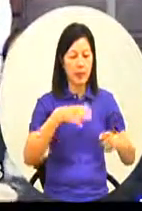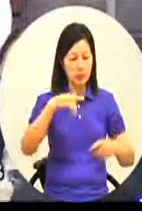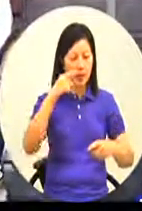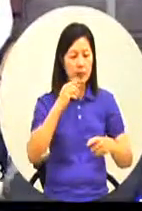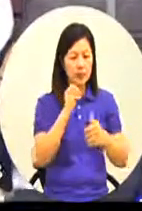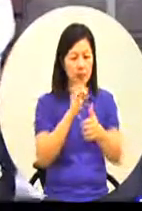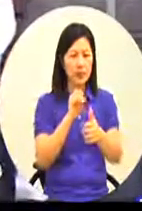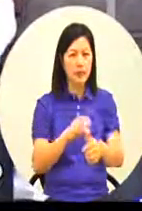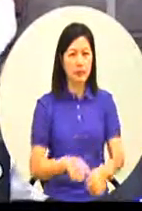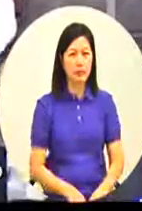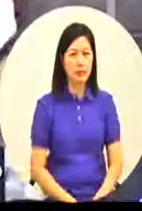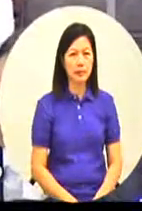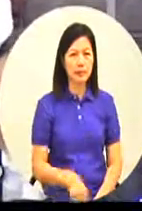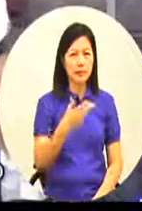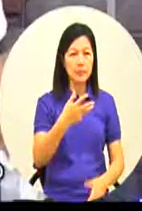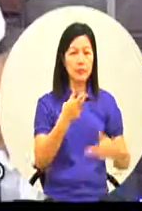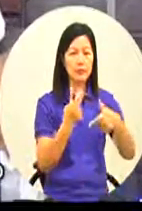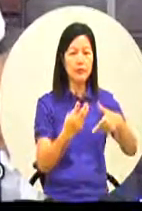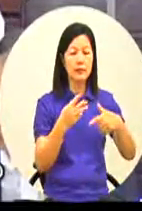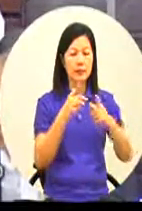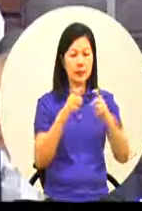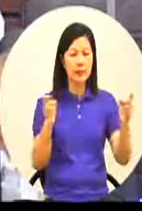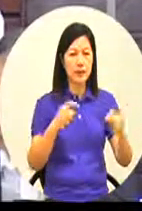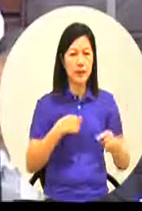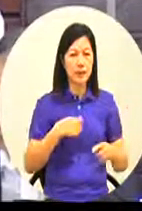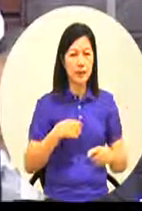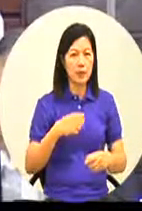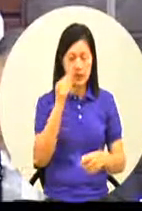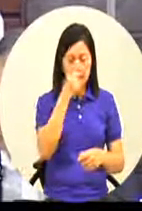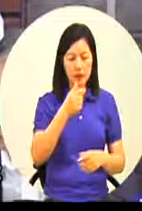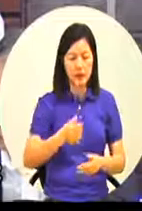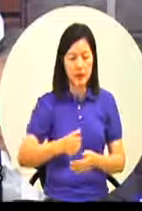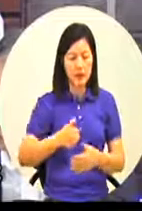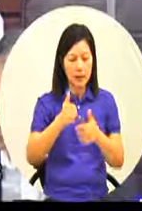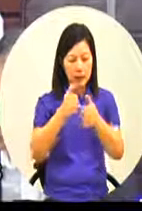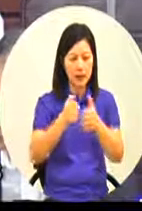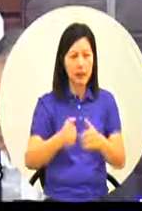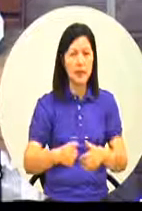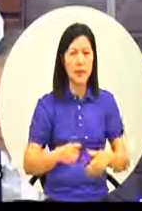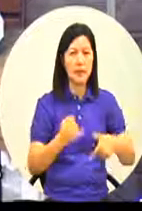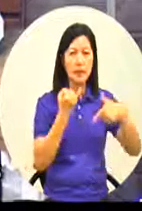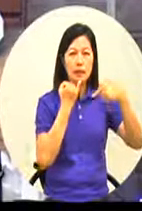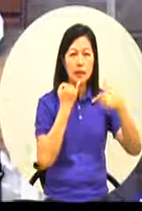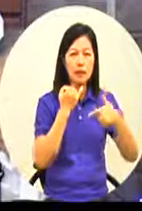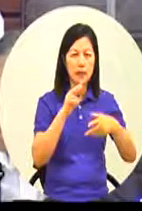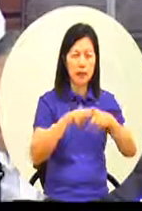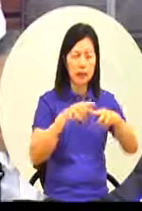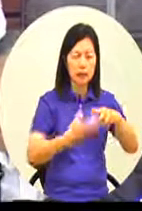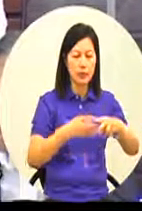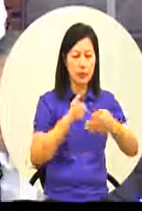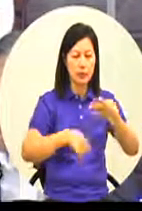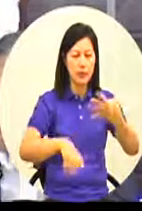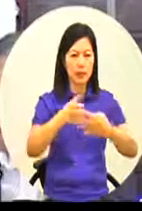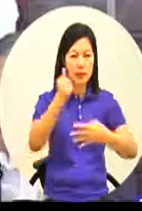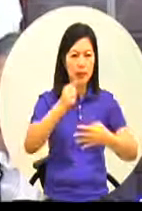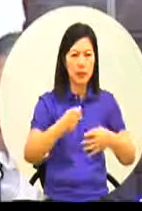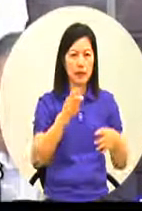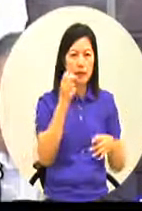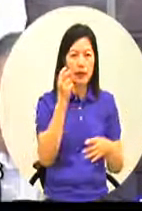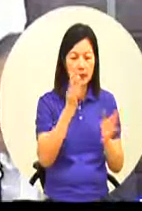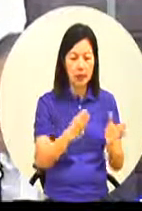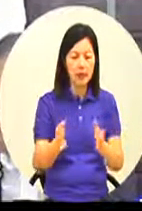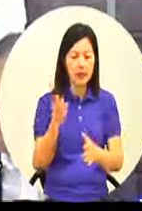紧。 伊八神庙吼，伊只吼要特别感谢咱八神庙的何董事长，以及吼我们的李建士吼，啊他们